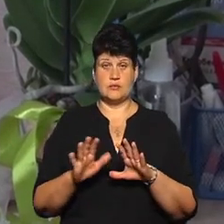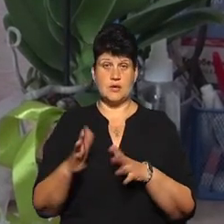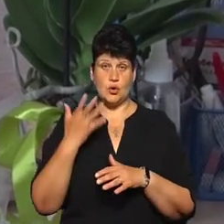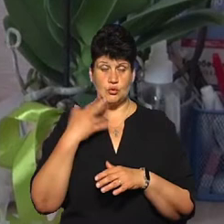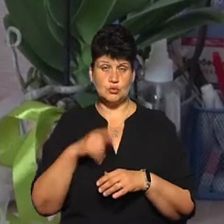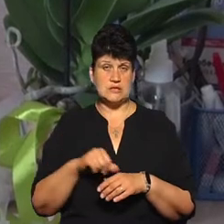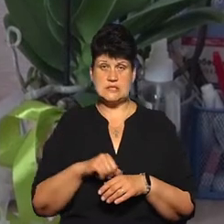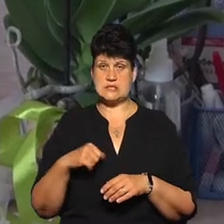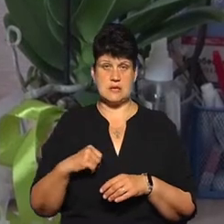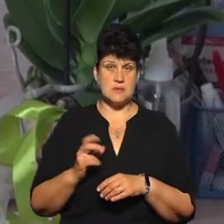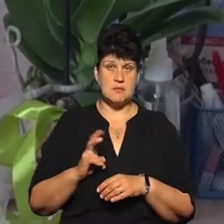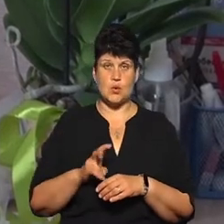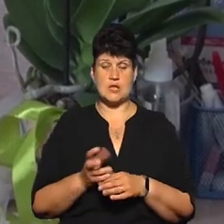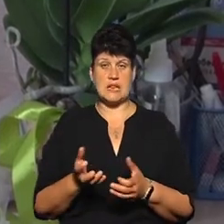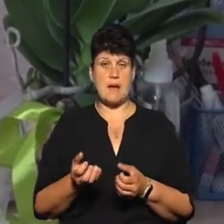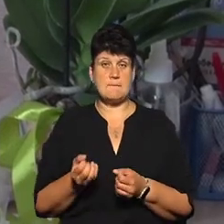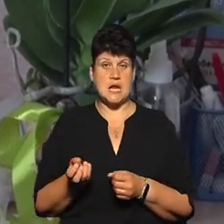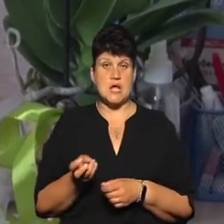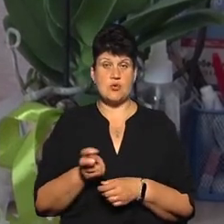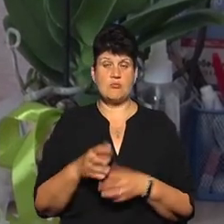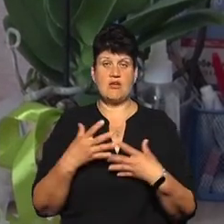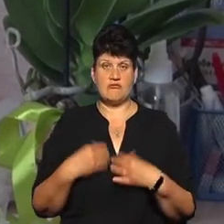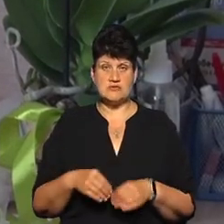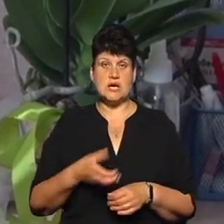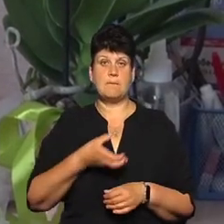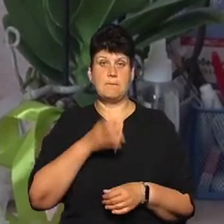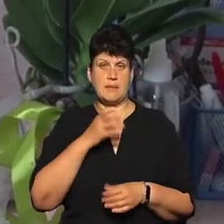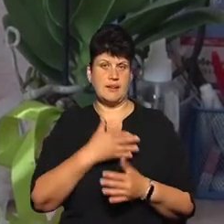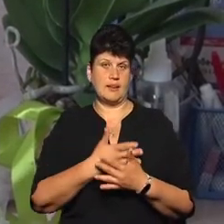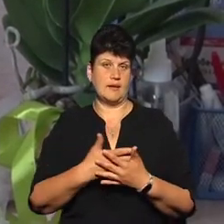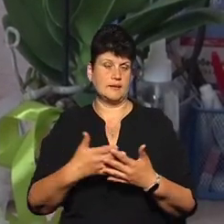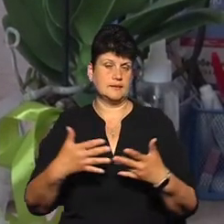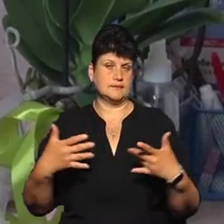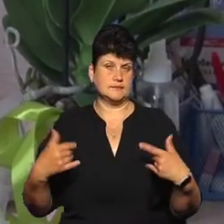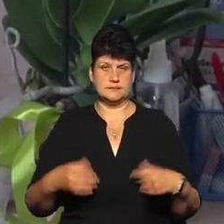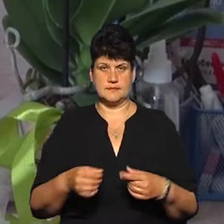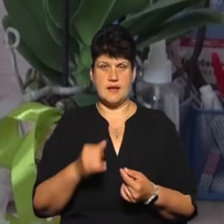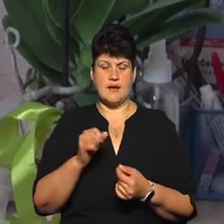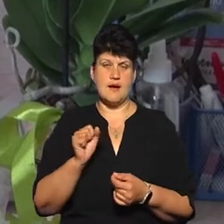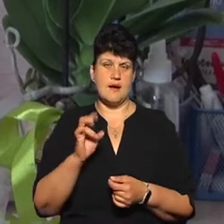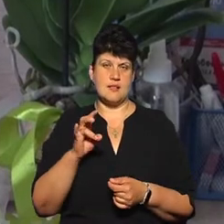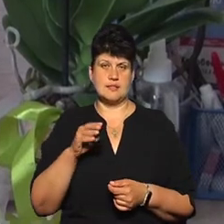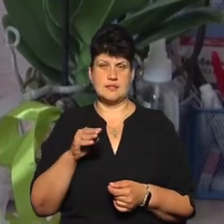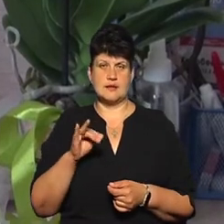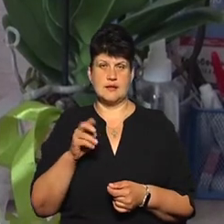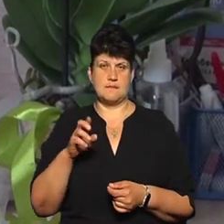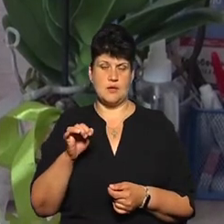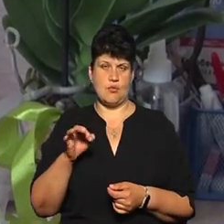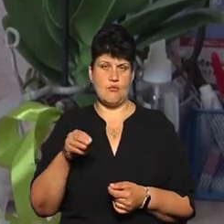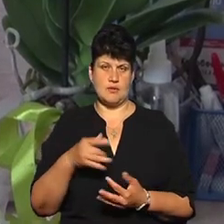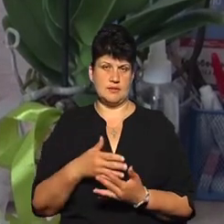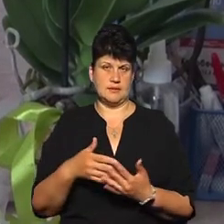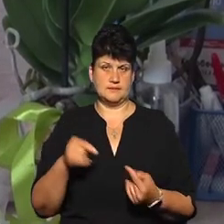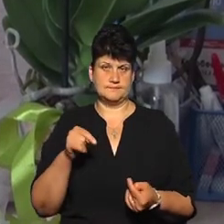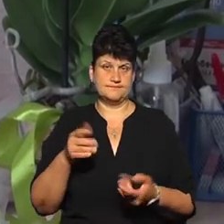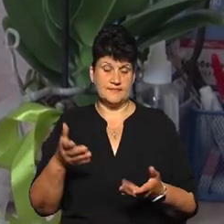вже самі приходять на прийом і вже пропили декілька груп препаратів, зокрема протимікробного ряду.